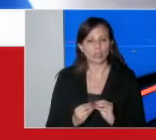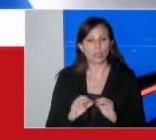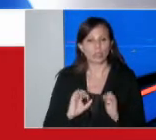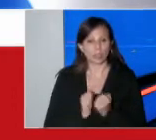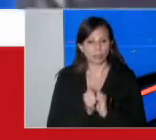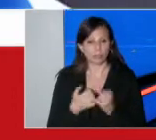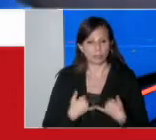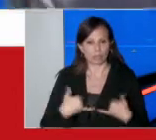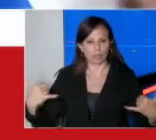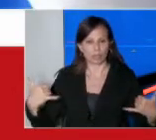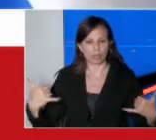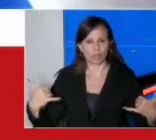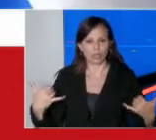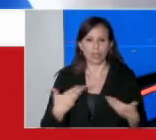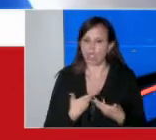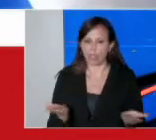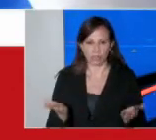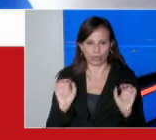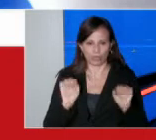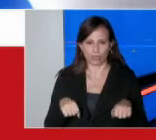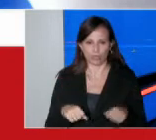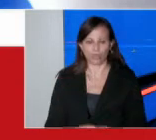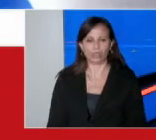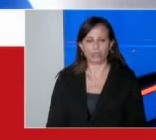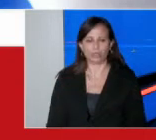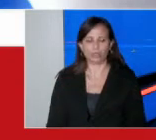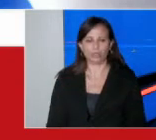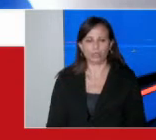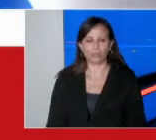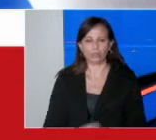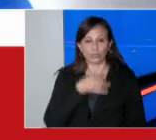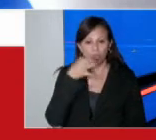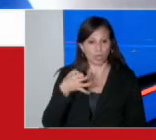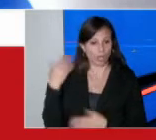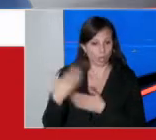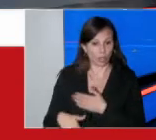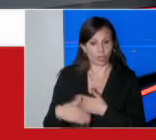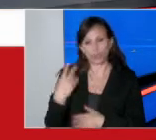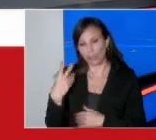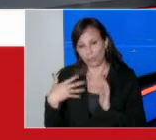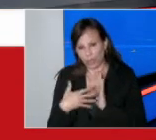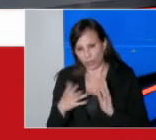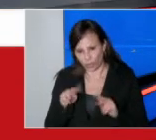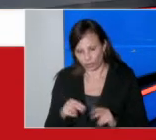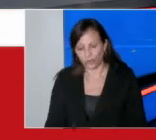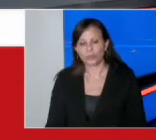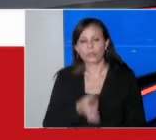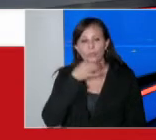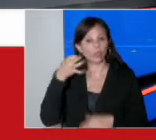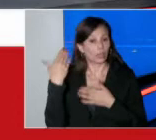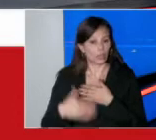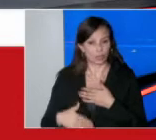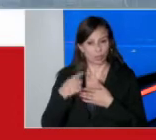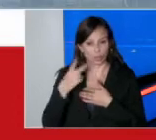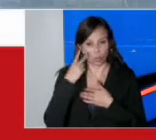יתרחב ויברח, אין לנו יותר שליטה על המכה. שאלה אחרונה בנושא הזה, כשאתה רואה... אז יש שתי הבקרות שיש כן. לנו כרגע. שאלה אחרונה בנושא הזה, כשאתה רואה את